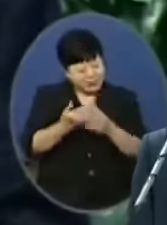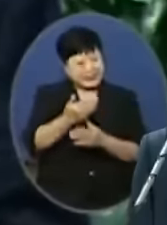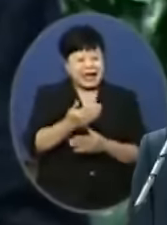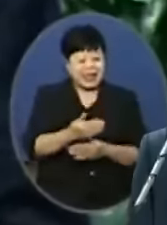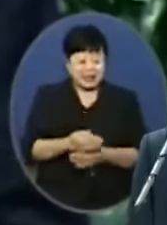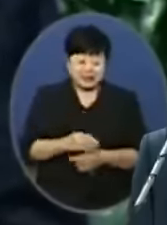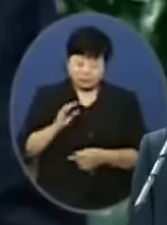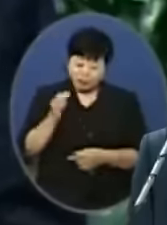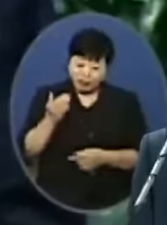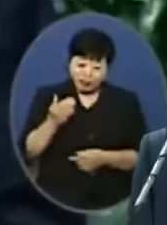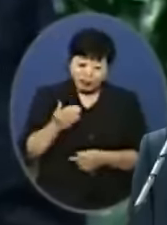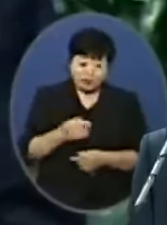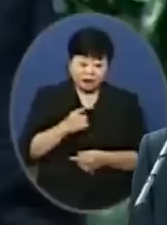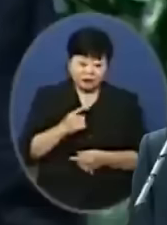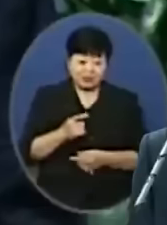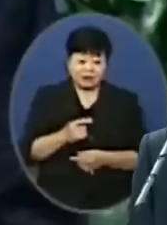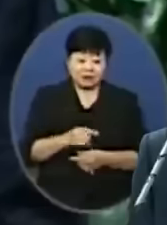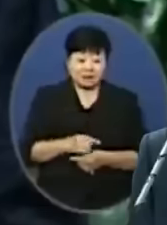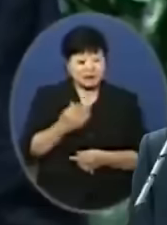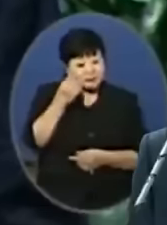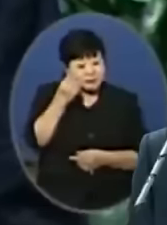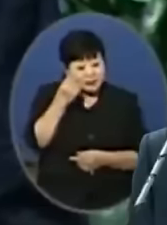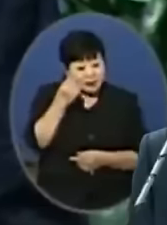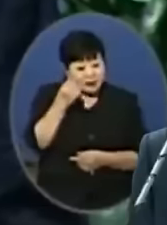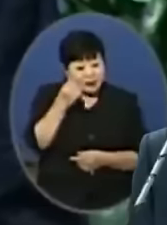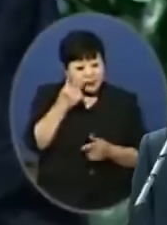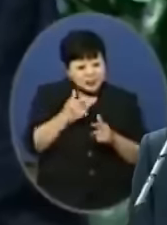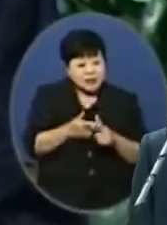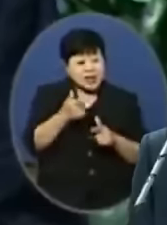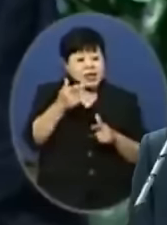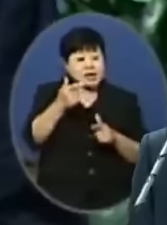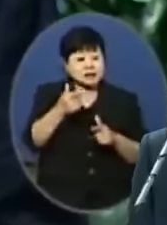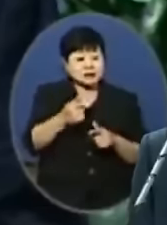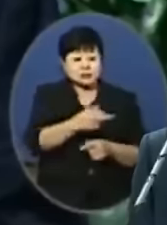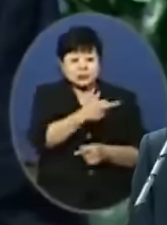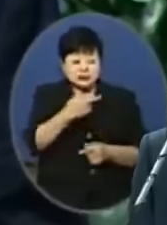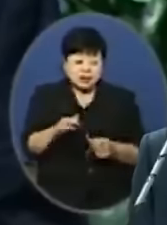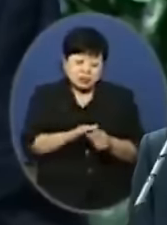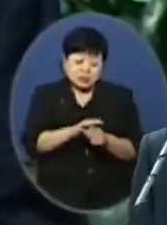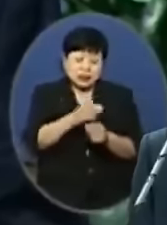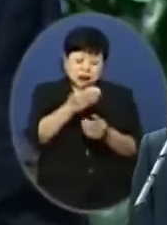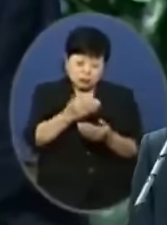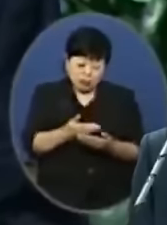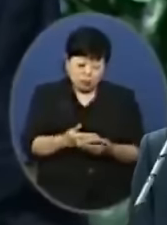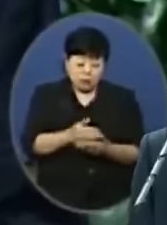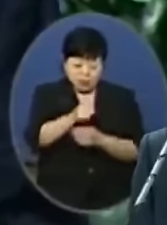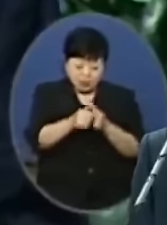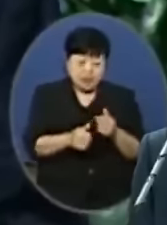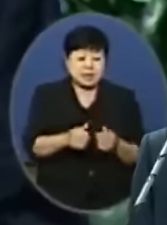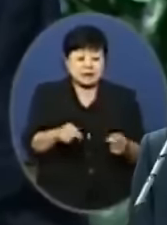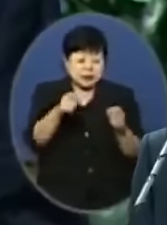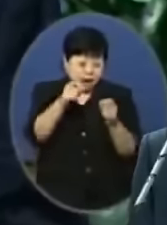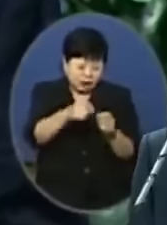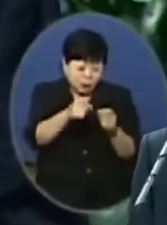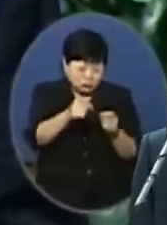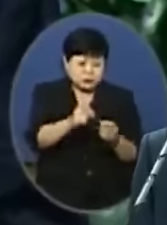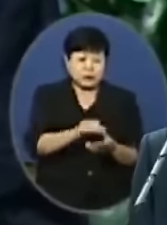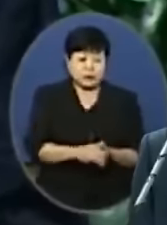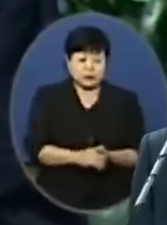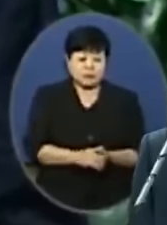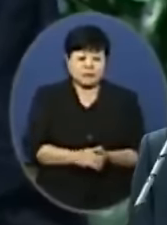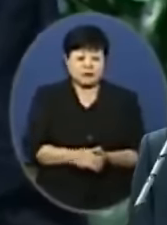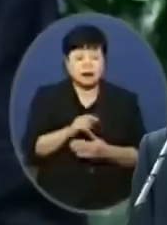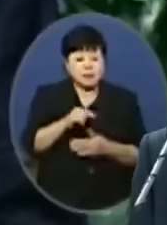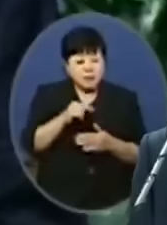됐다고. 그런데 이하간 이상하게 예수님이 대단히 사랑하게 되고 하나님이 가차워지고